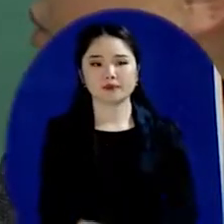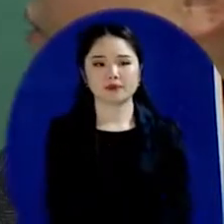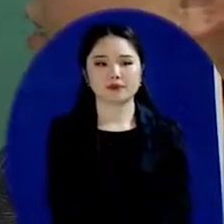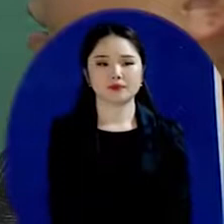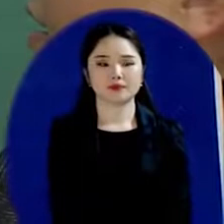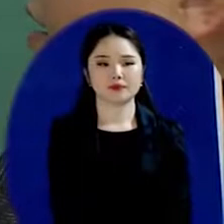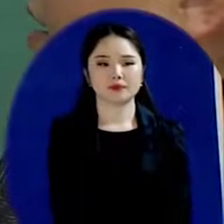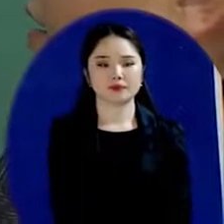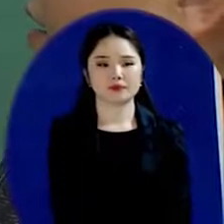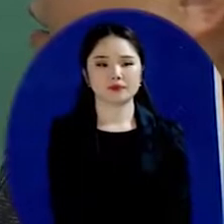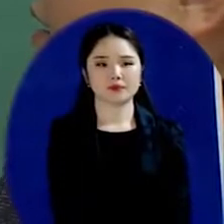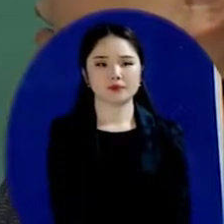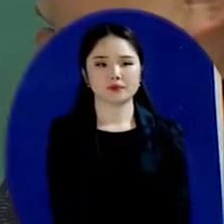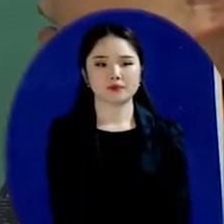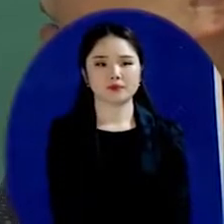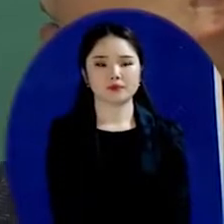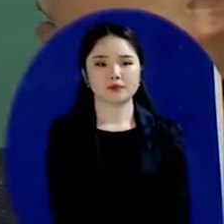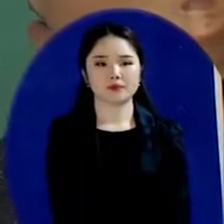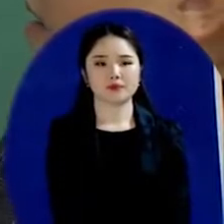ингэж бодож болох нэ.